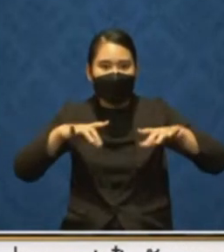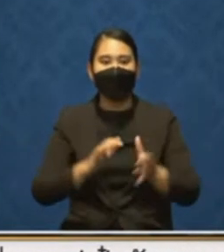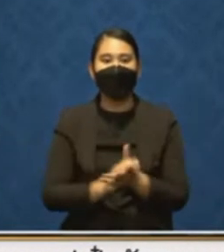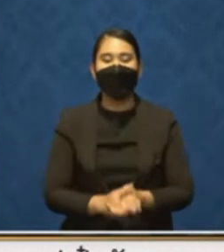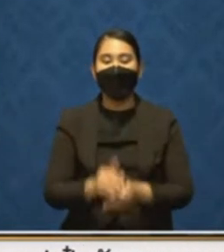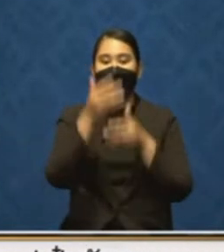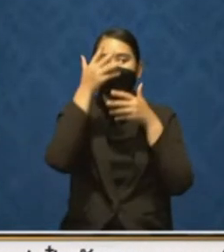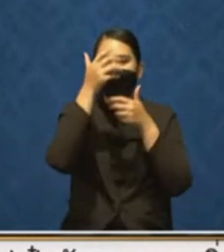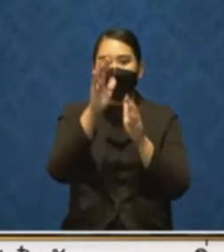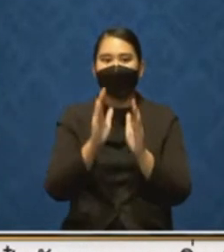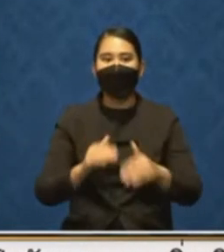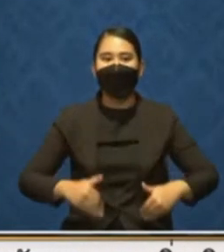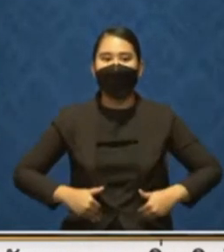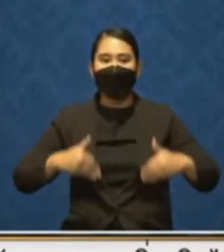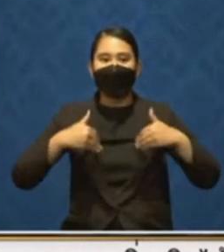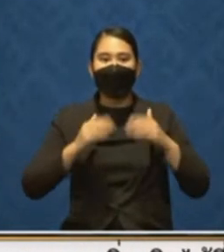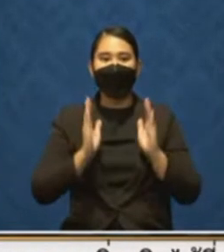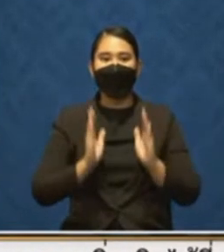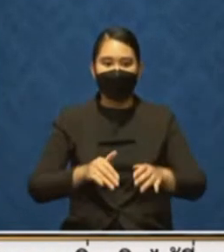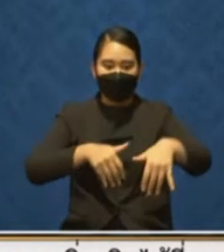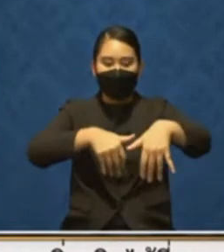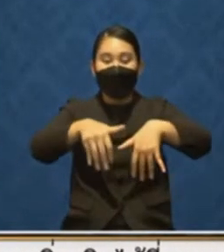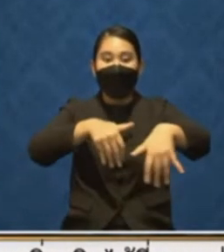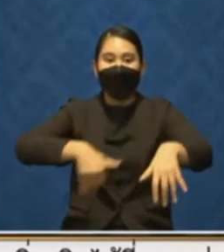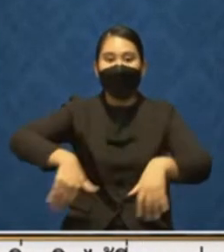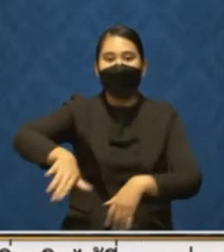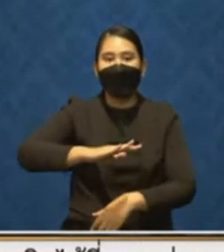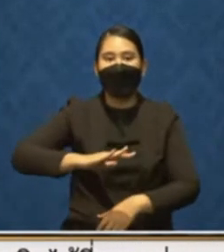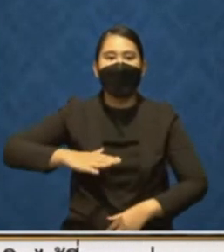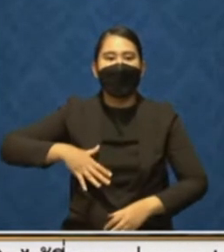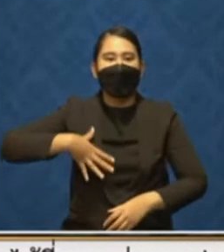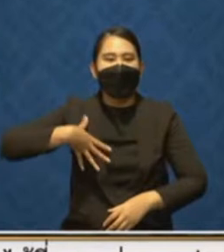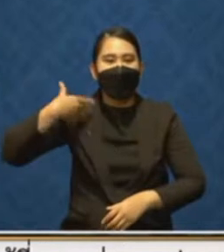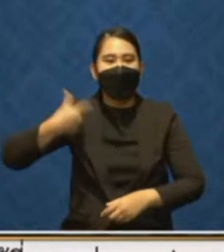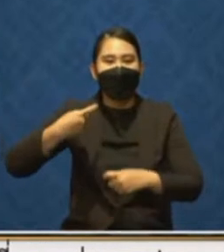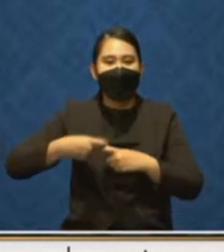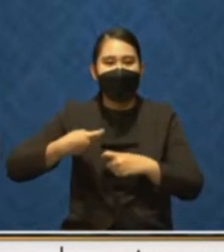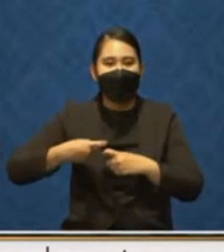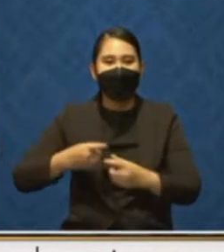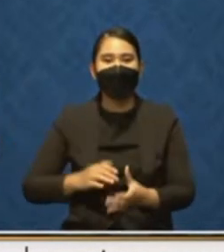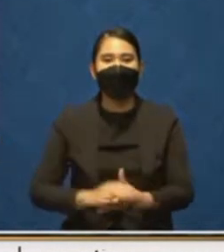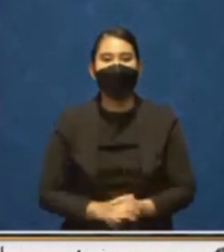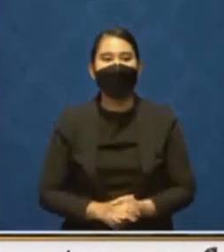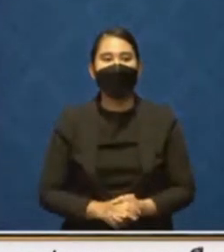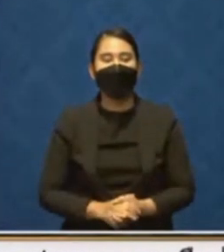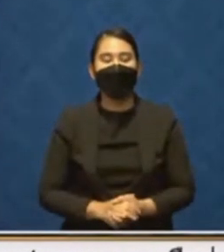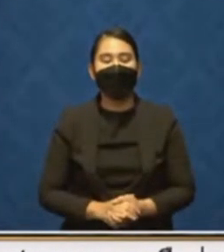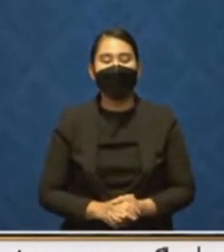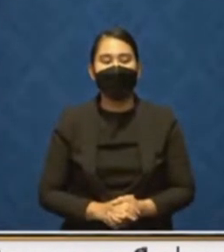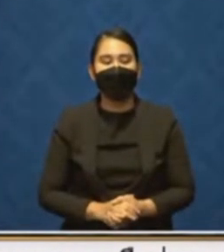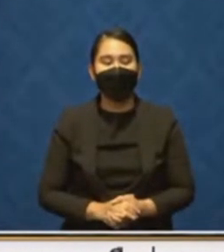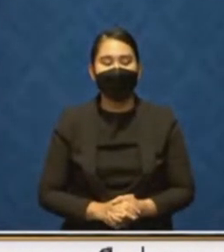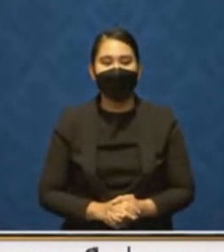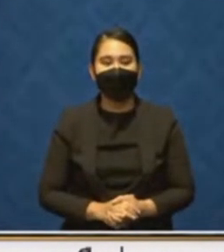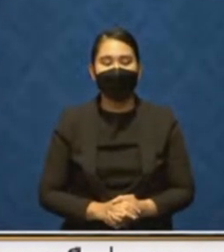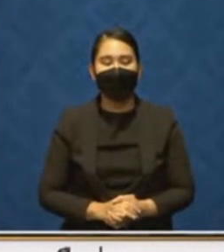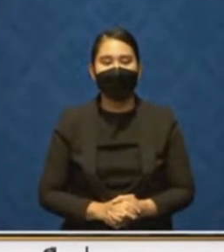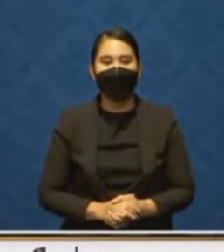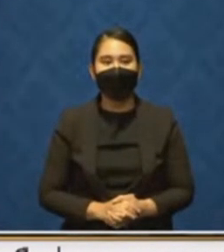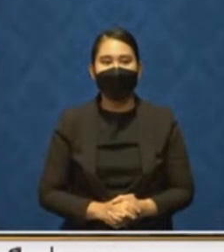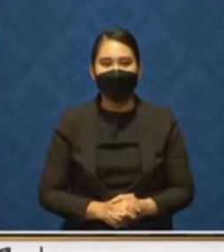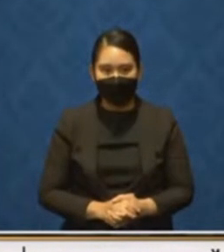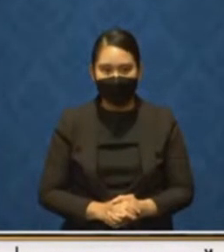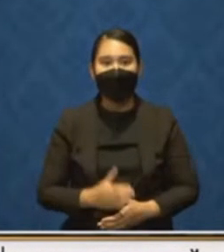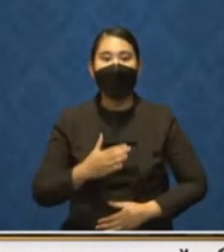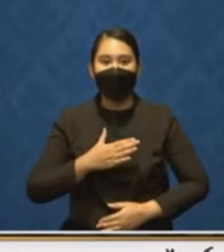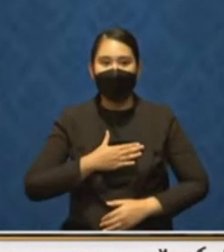ใจชีวิตความเป็นอยู่และความทุกข์ยากของพี่น้องประชาชนโดยมีกรอบในการอภิปราย